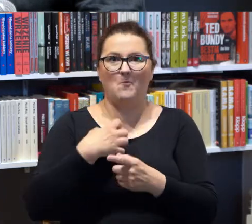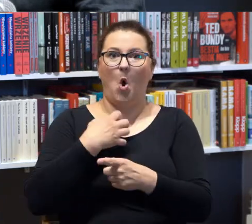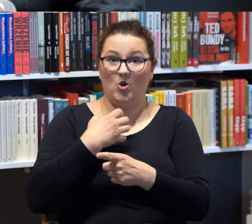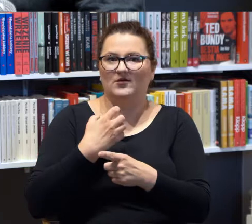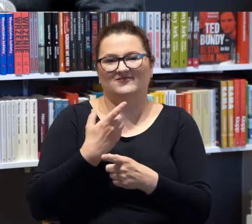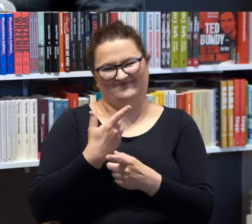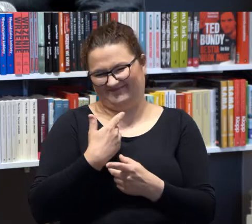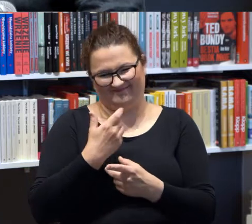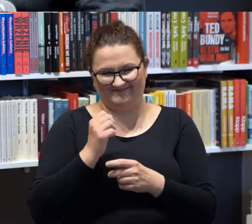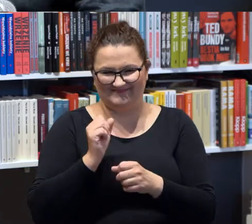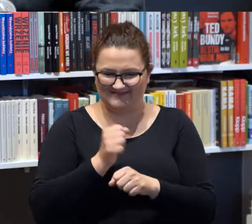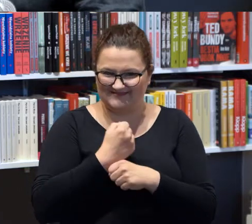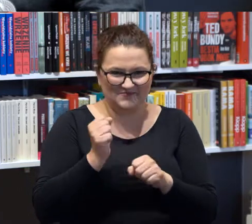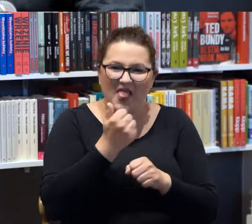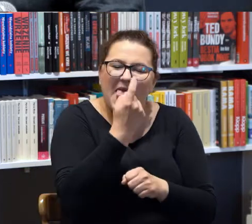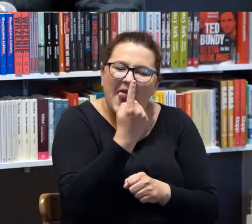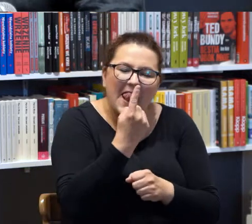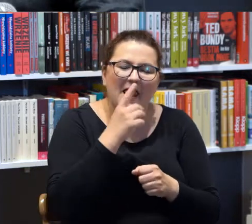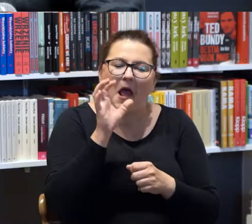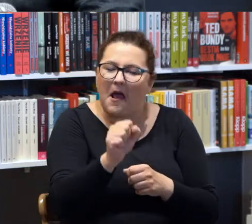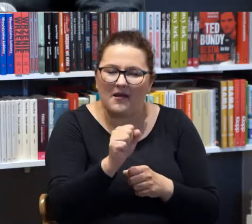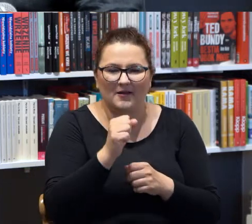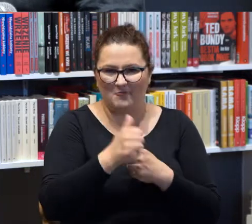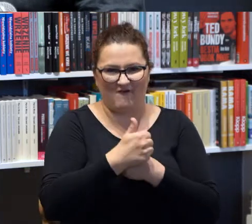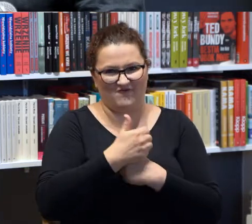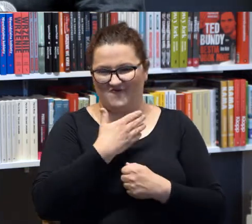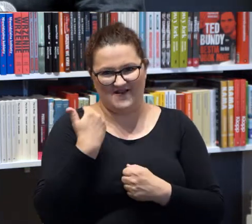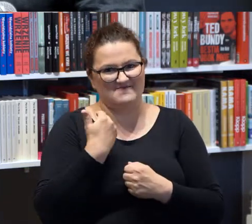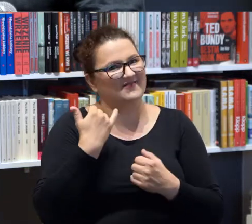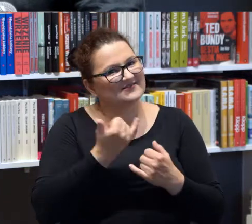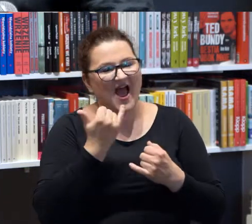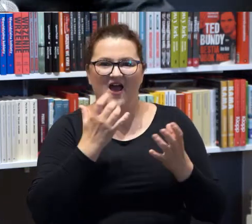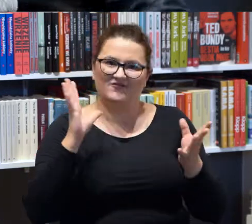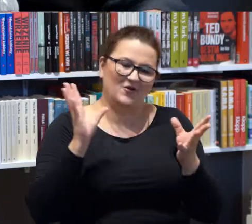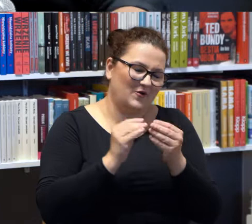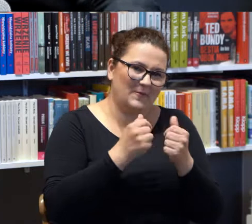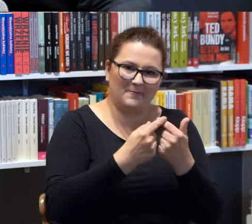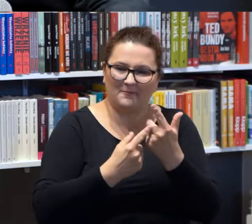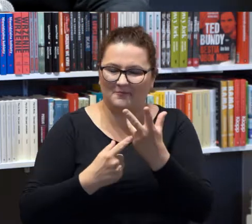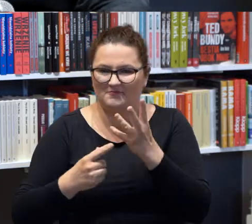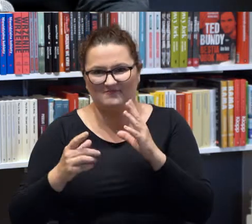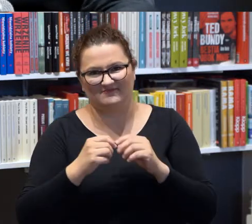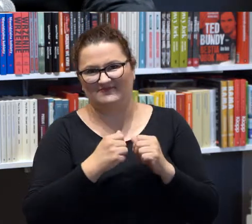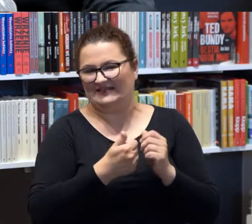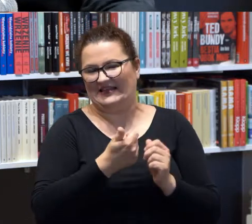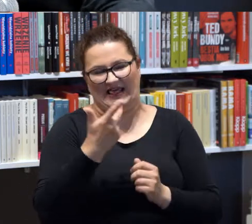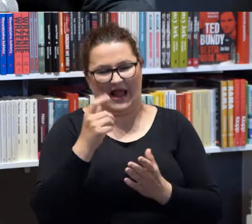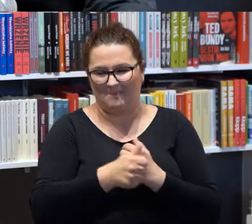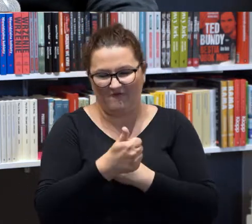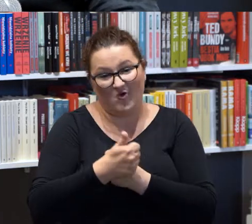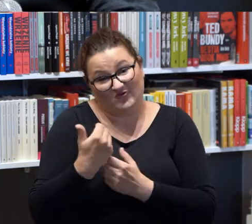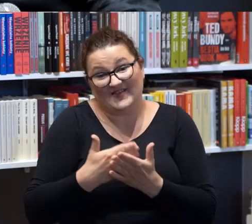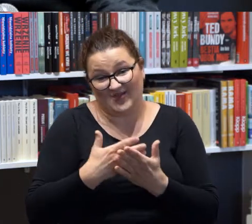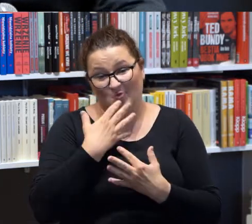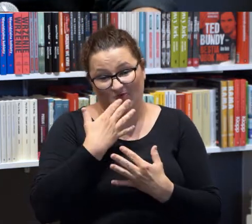bo wiadomo, że to nie jest jeden powód, to jest zazwyczaj, właściwie zawsze konstelacja różnych powodów. Stąd też mówię o pseudozagadce. I